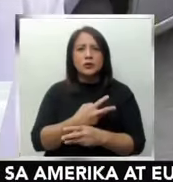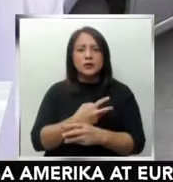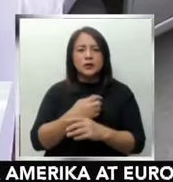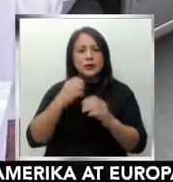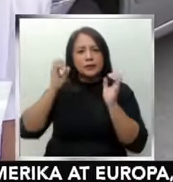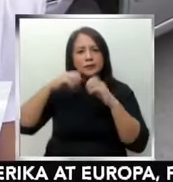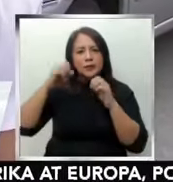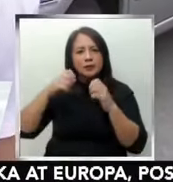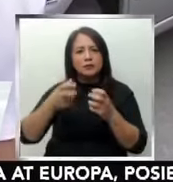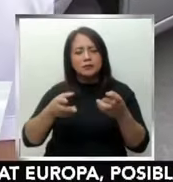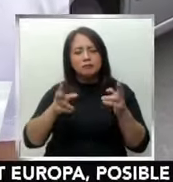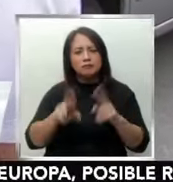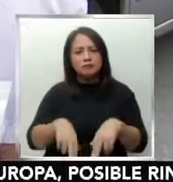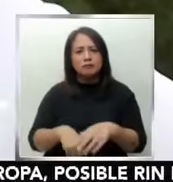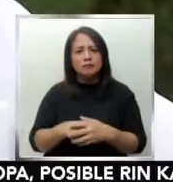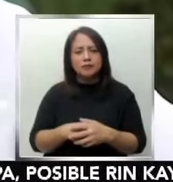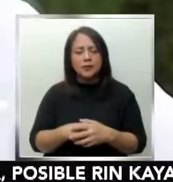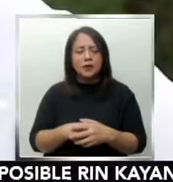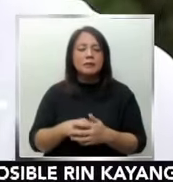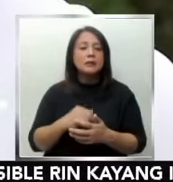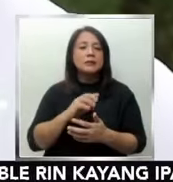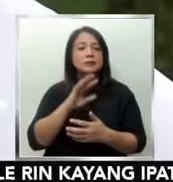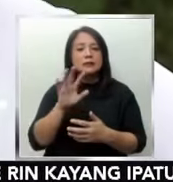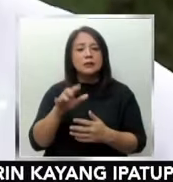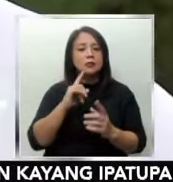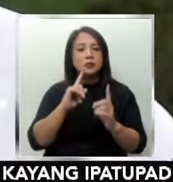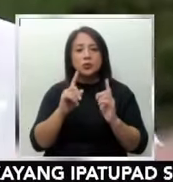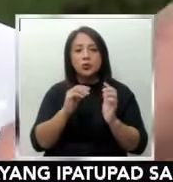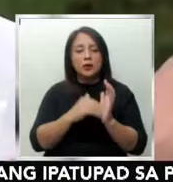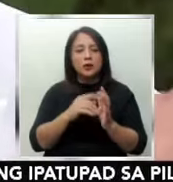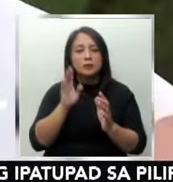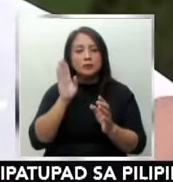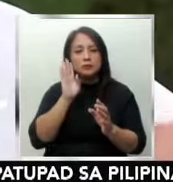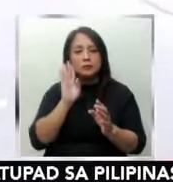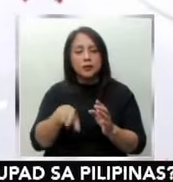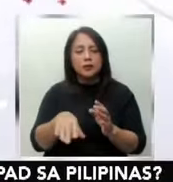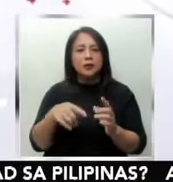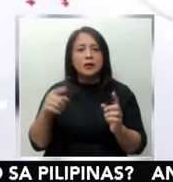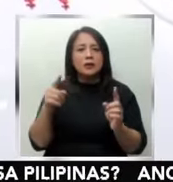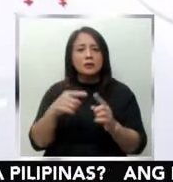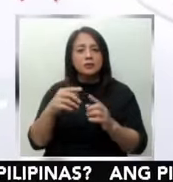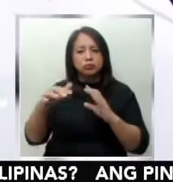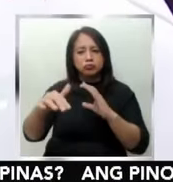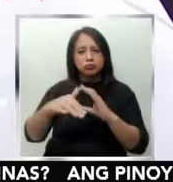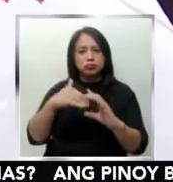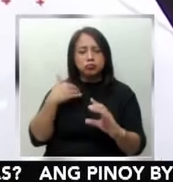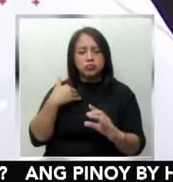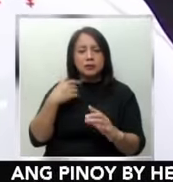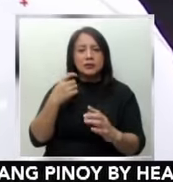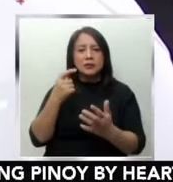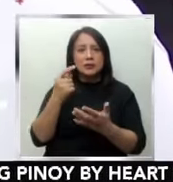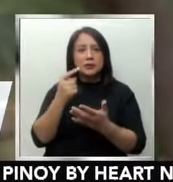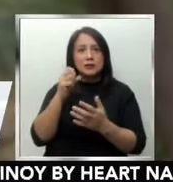t pero hindi na RA ni nakausap ang kapatid Hanggang May nagchat daw sa kanil Nong nakaraang Sabado ng gabi na Inakala raw nila